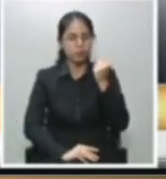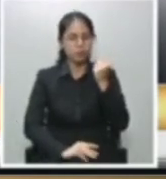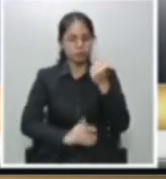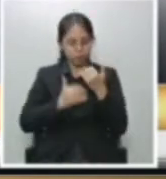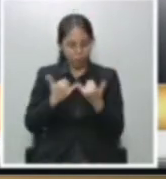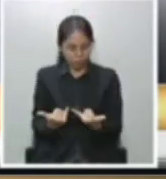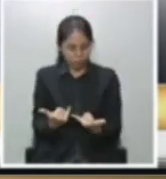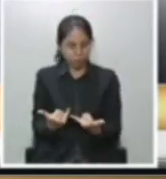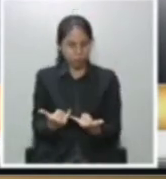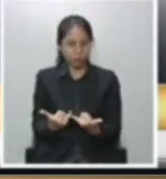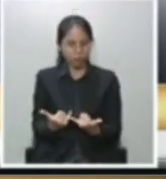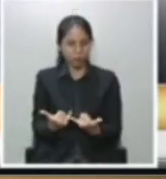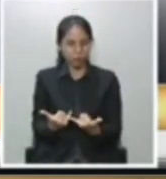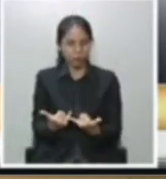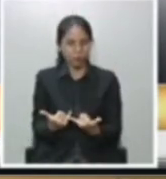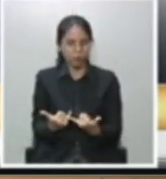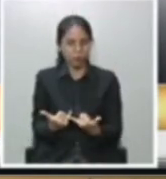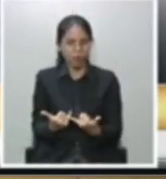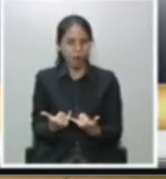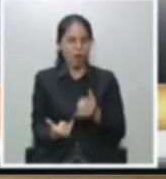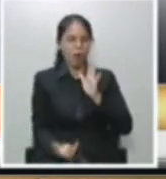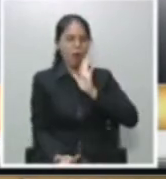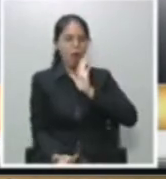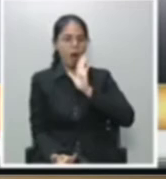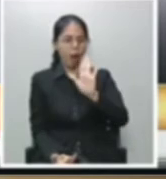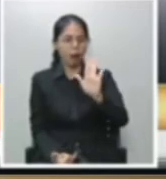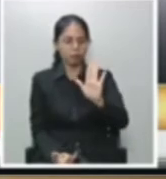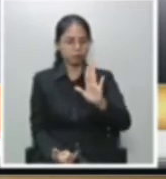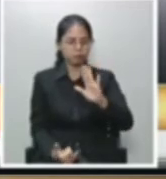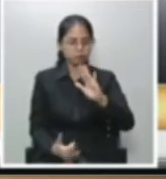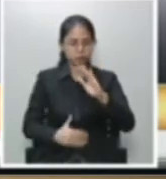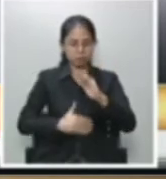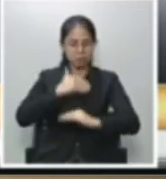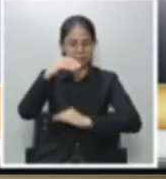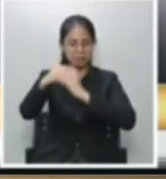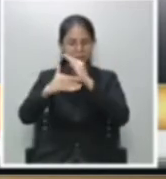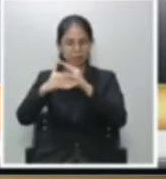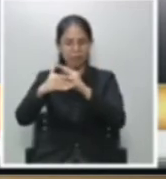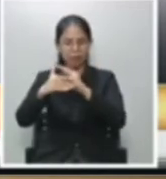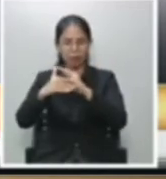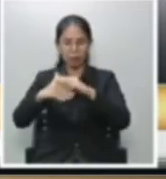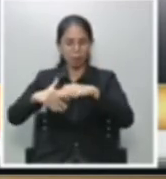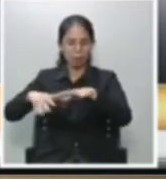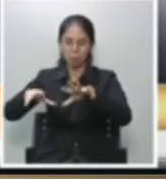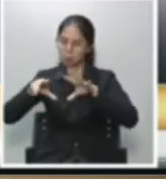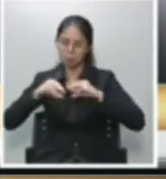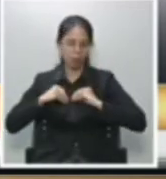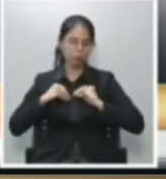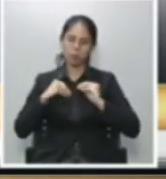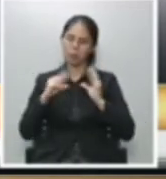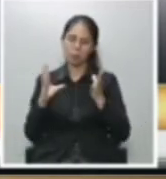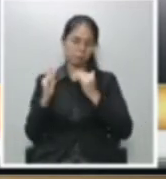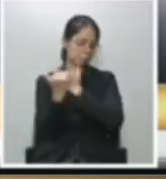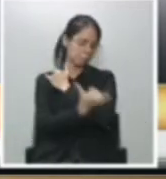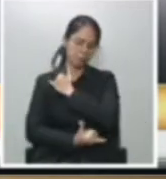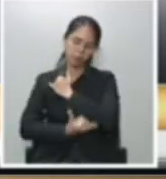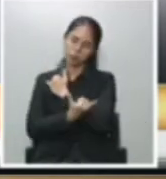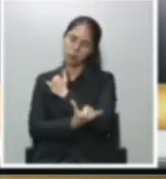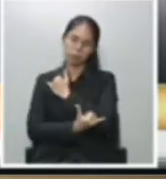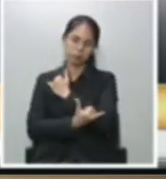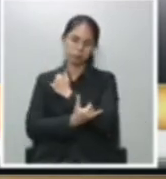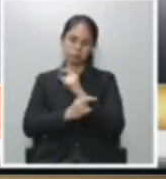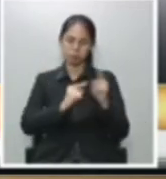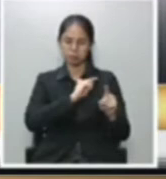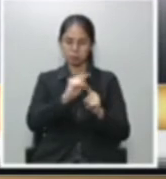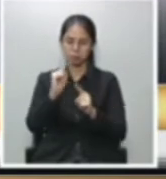านี้ไม่สามารถสร้างความเจริญและการยอมรับได้ทั้งในประเทศไทยและใน